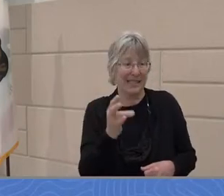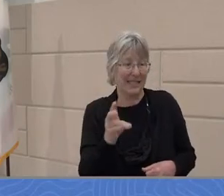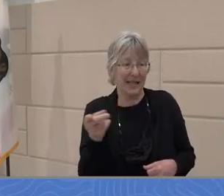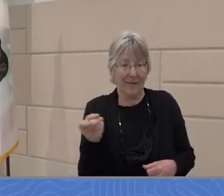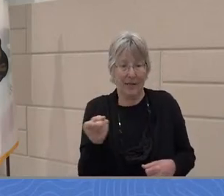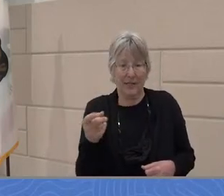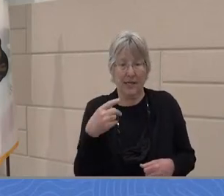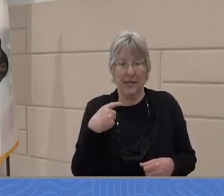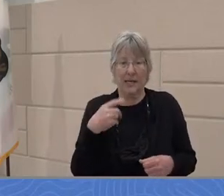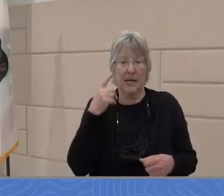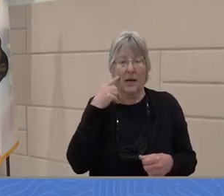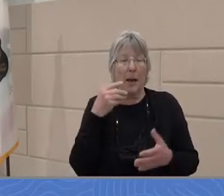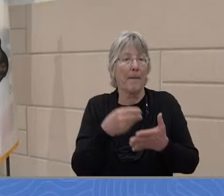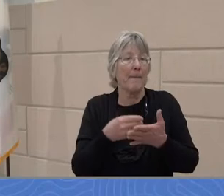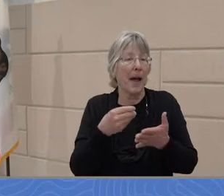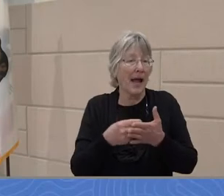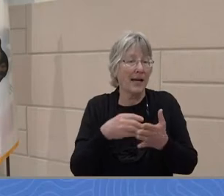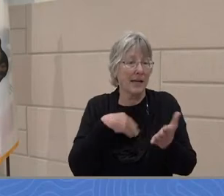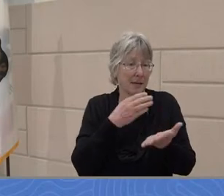กย